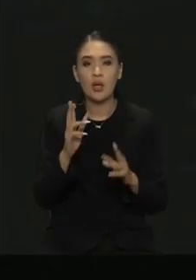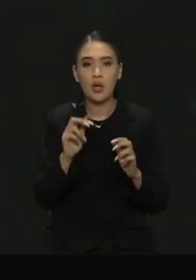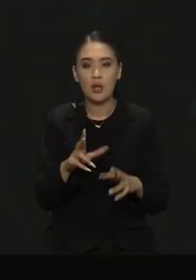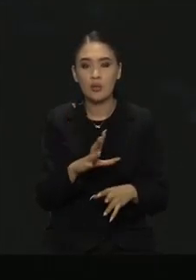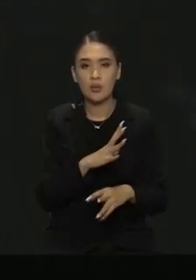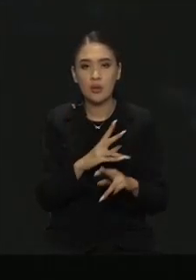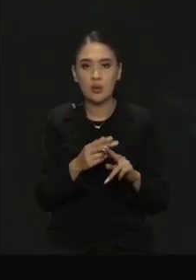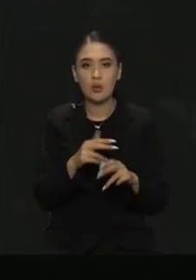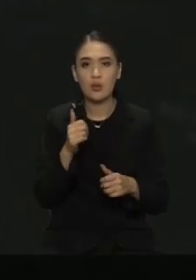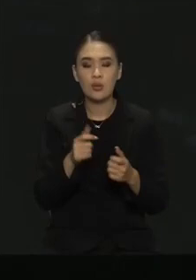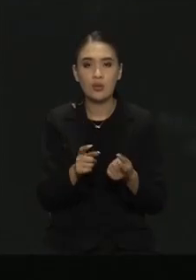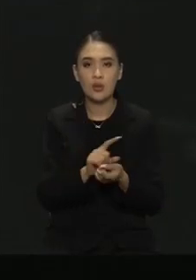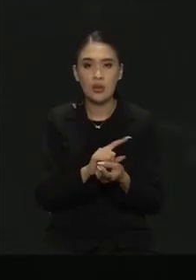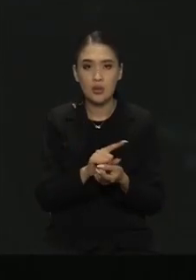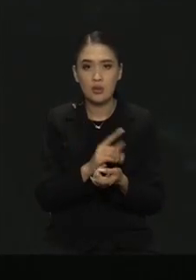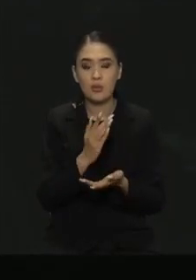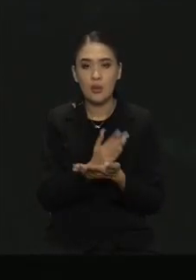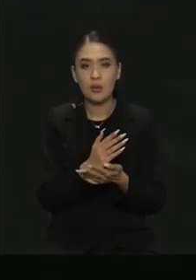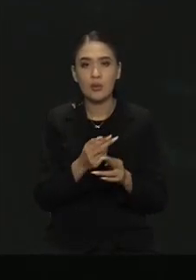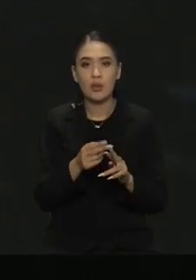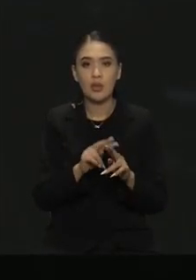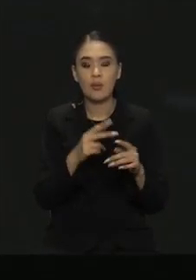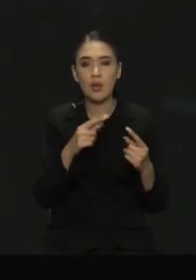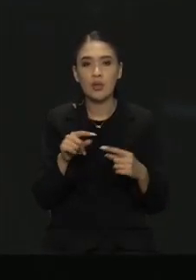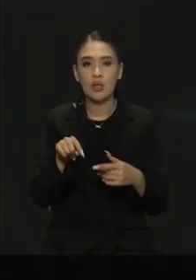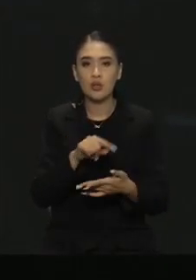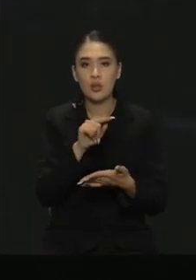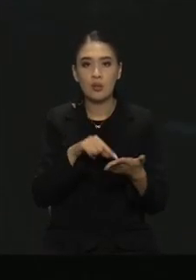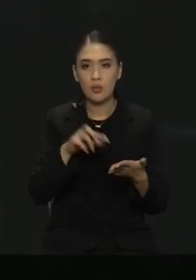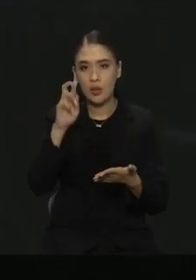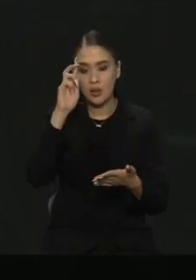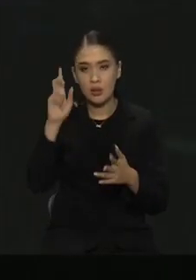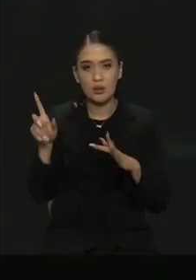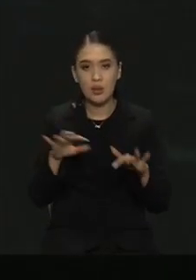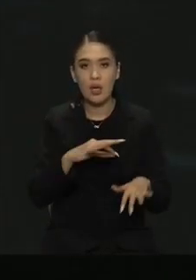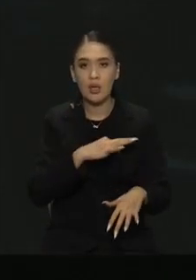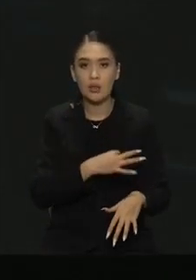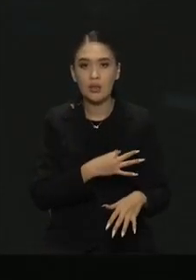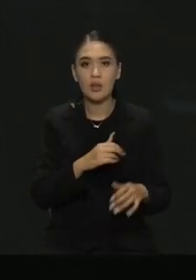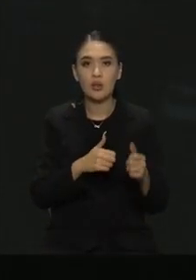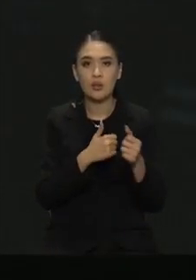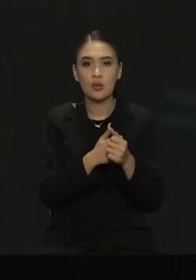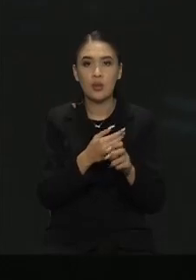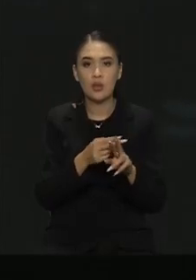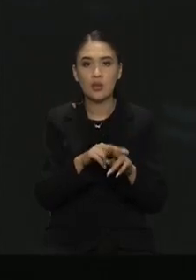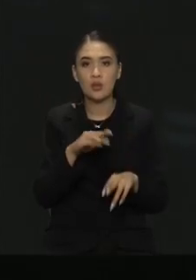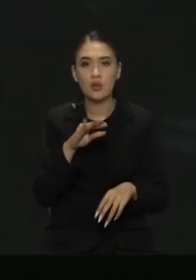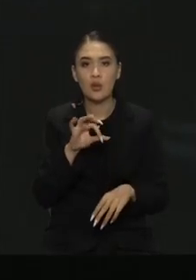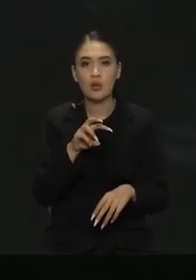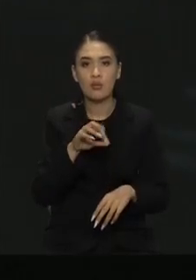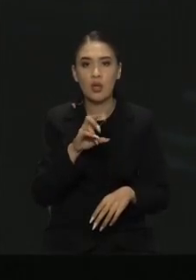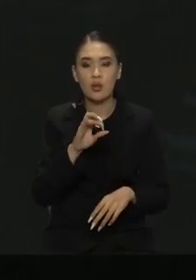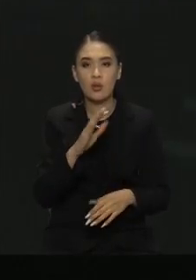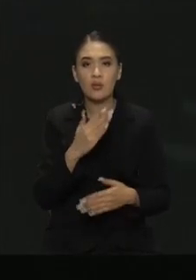жылдармен салыстырғанда өзгеріс бар ма? Осы және өзге де сұрақтарды мемлекеттік қызмет істері агенттігі төрағасының орынбасары Азамат Жолмановқа